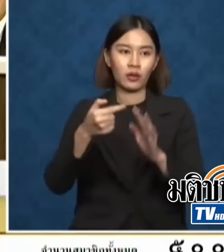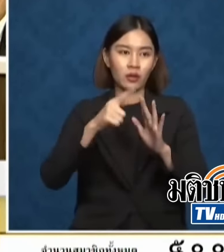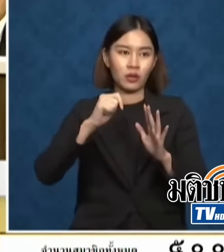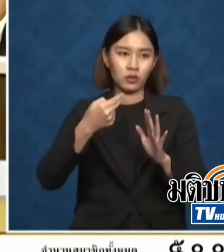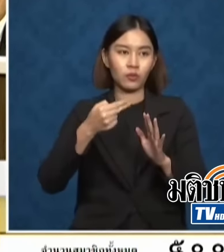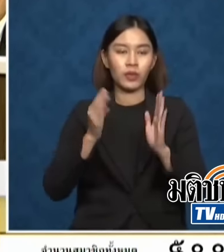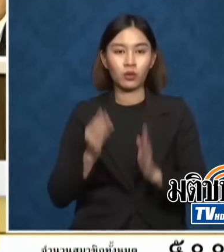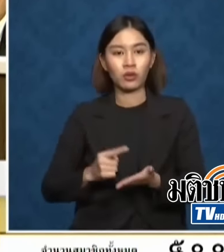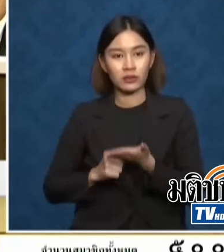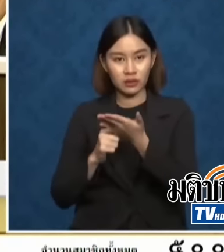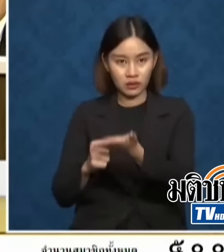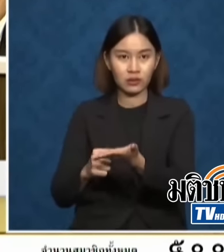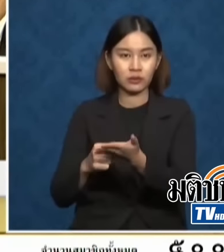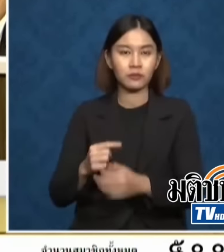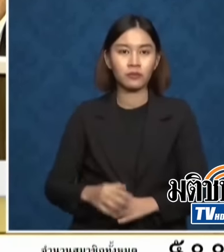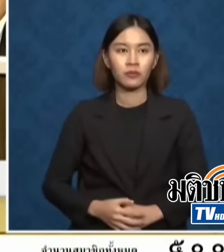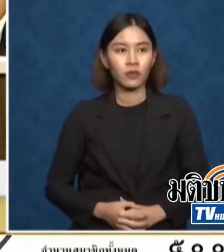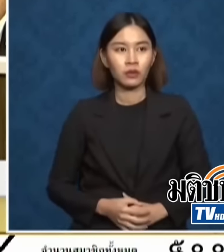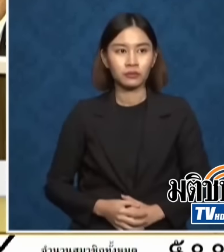ป็นผู้เสนอ